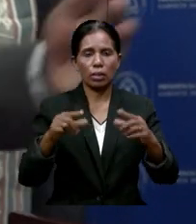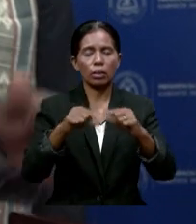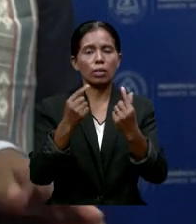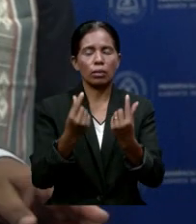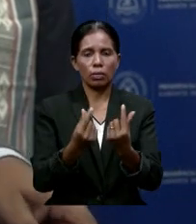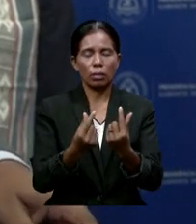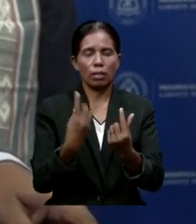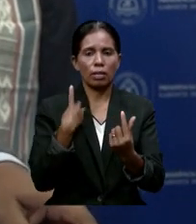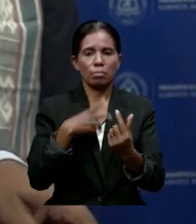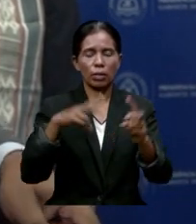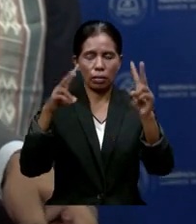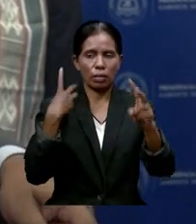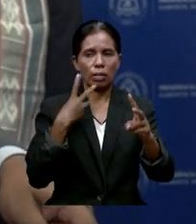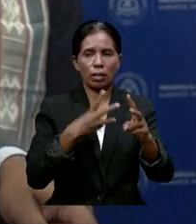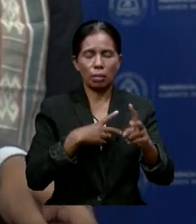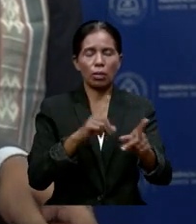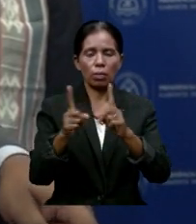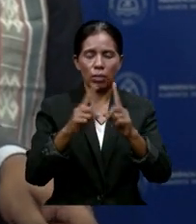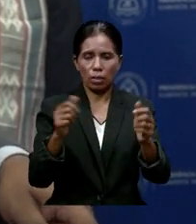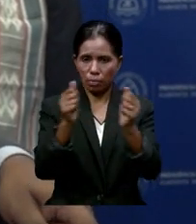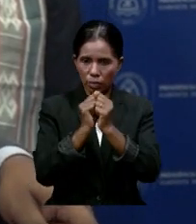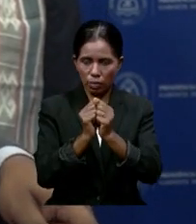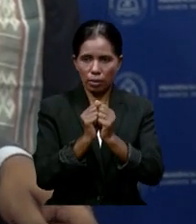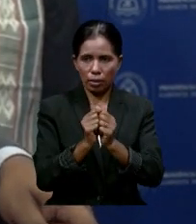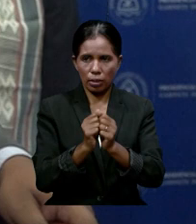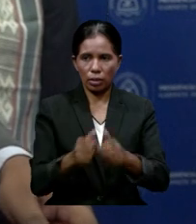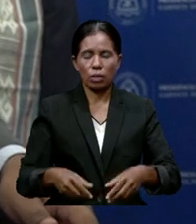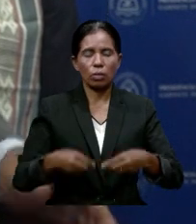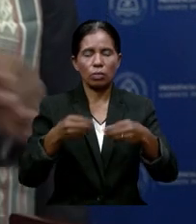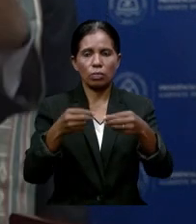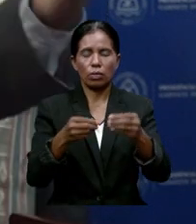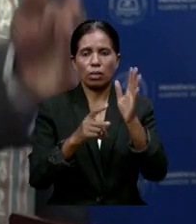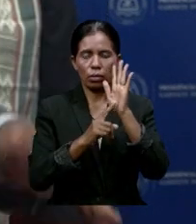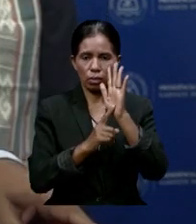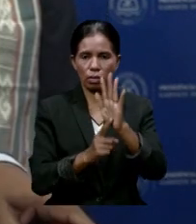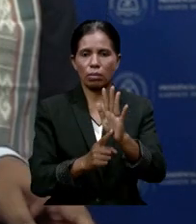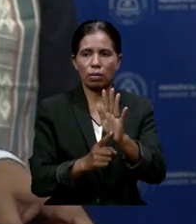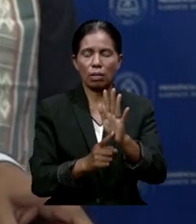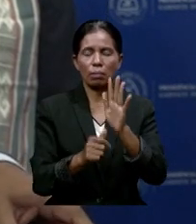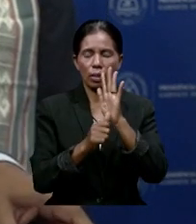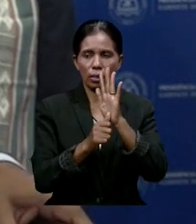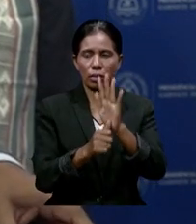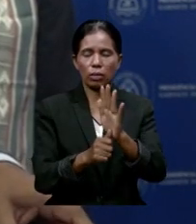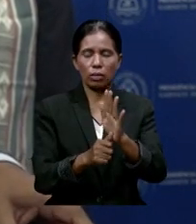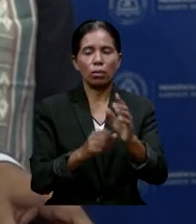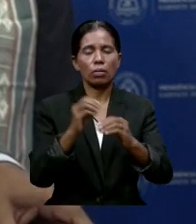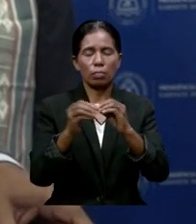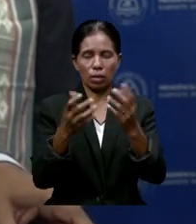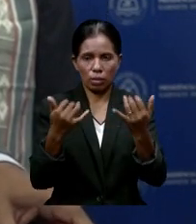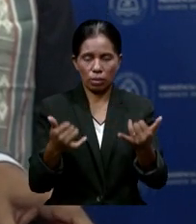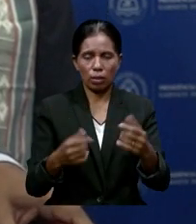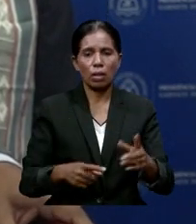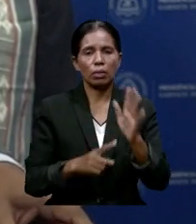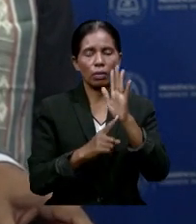sebelum ini telah kami bincangkan bersama dan memberi update atau status terkini kepada